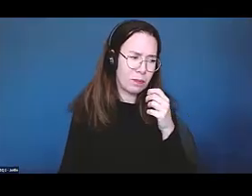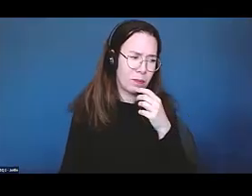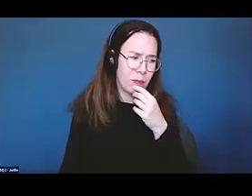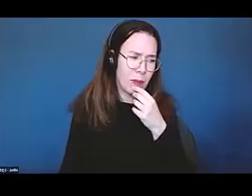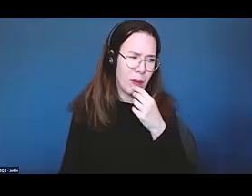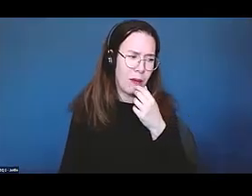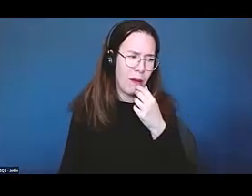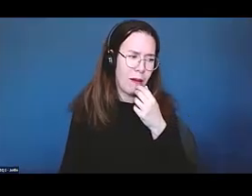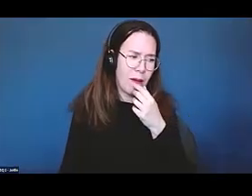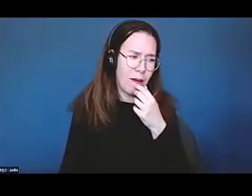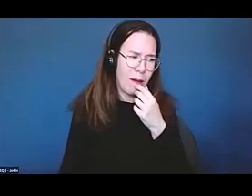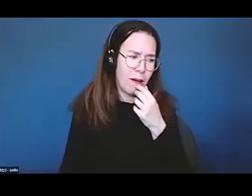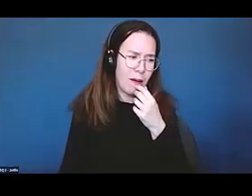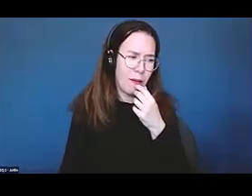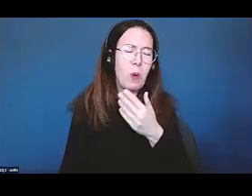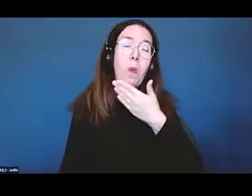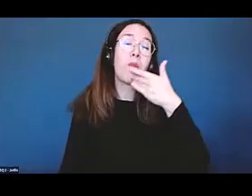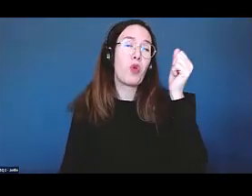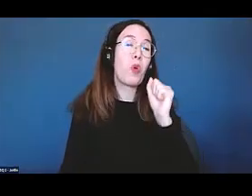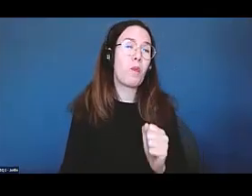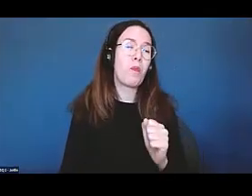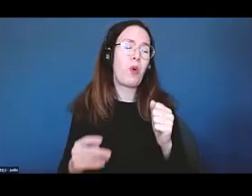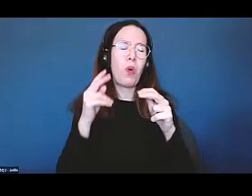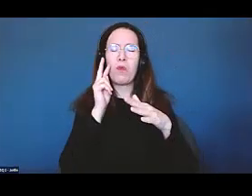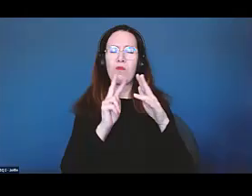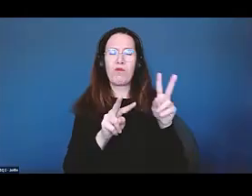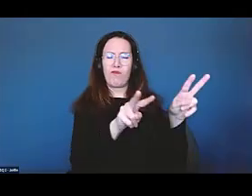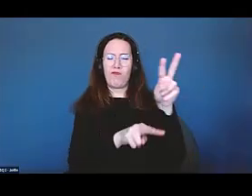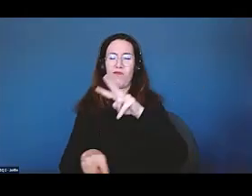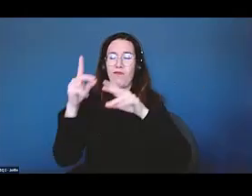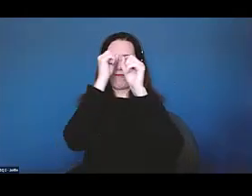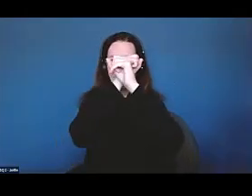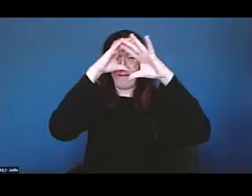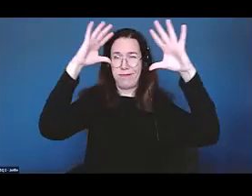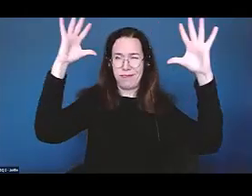cela nous permet de mieux voir,